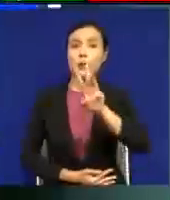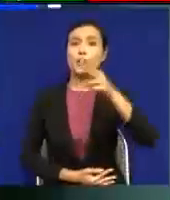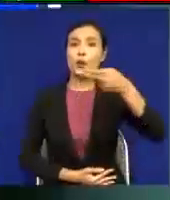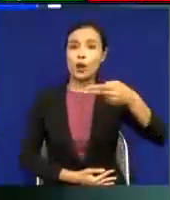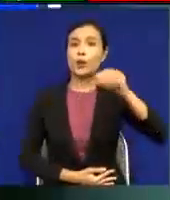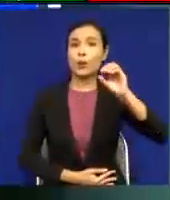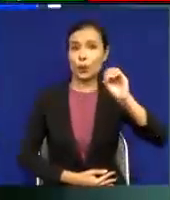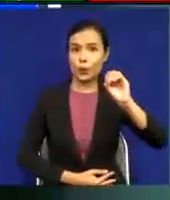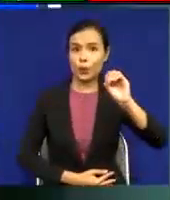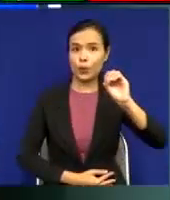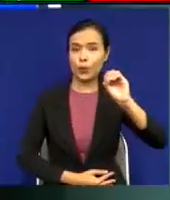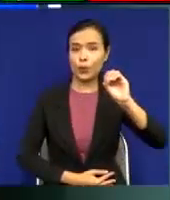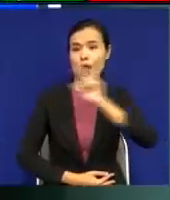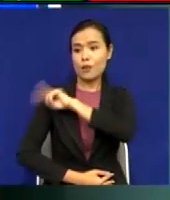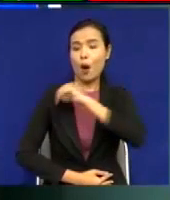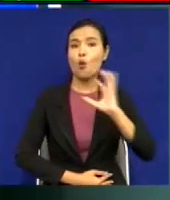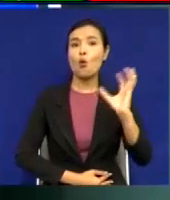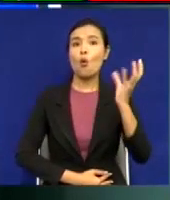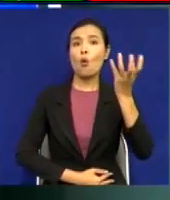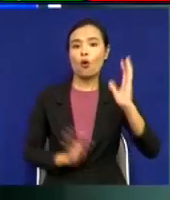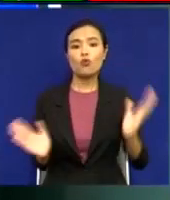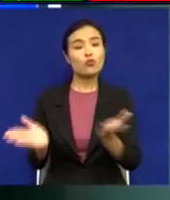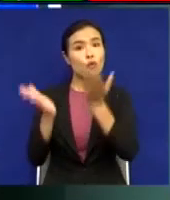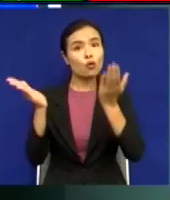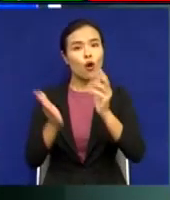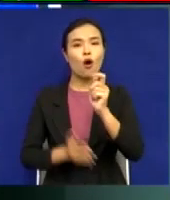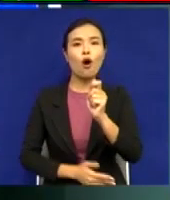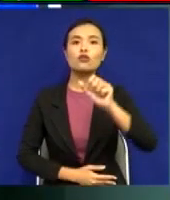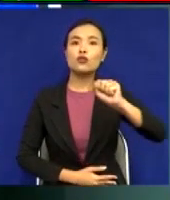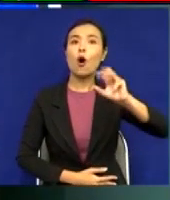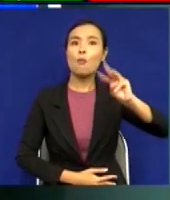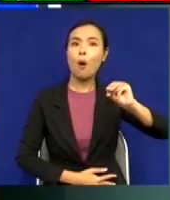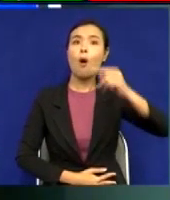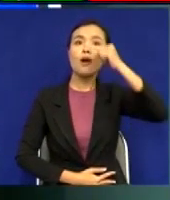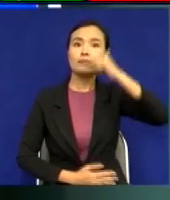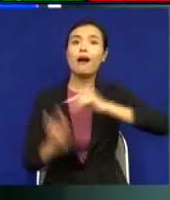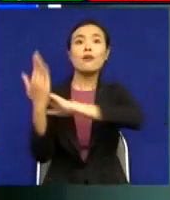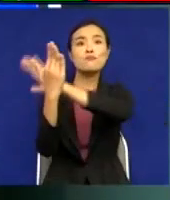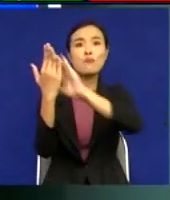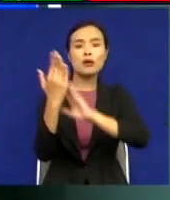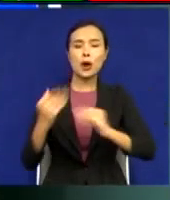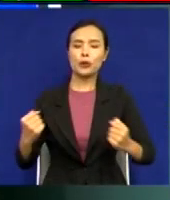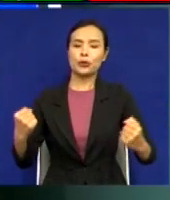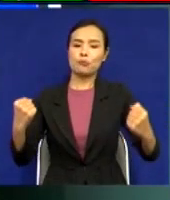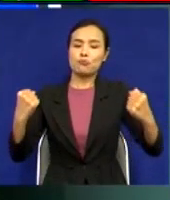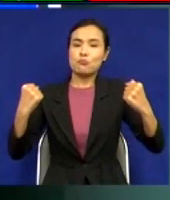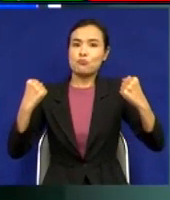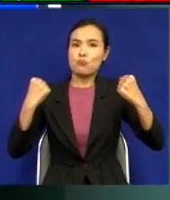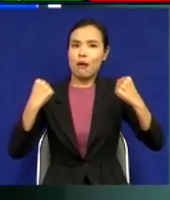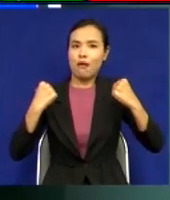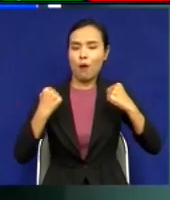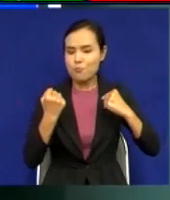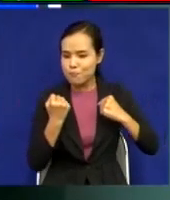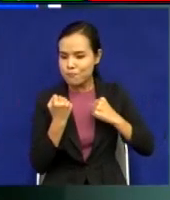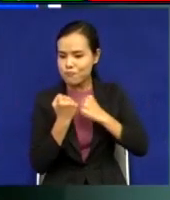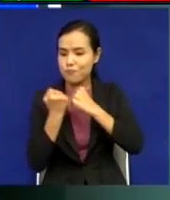ได้ยกย่องอสม.ไทยเป็นพลังฮีโร่เงียบสู้โควิด